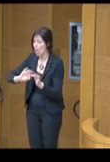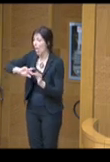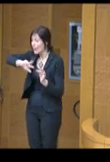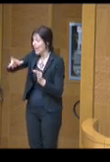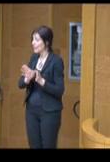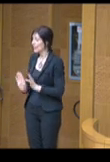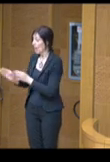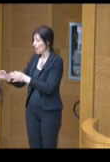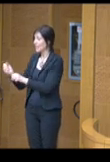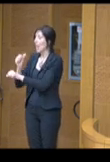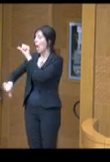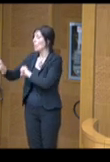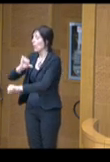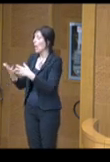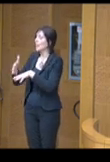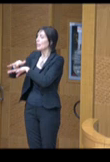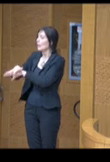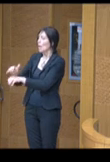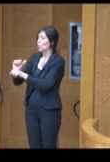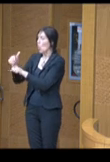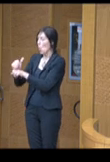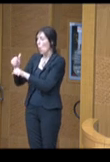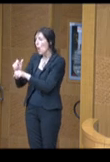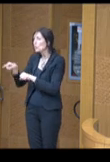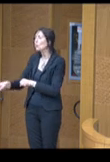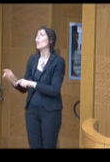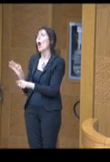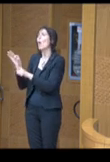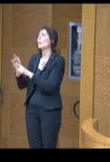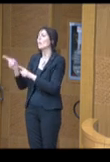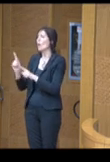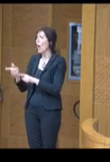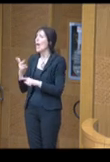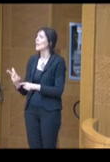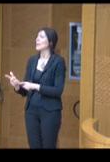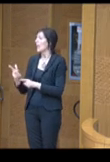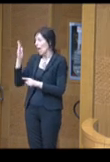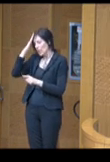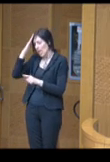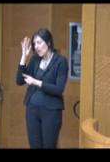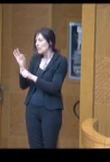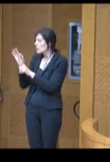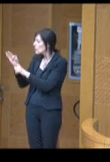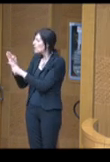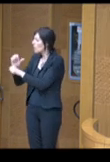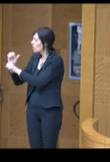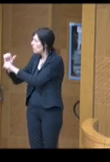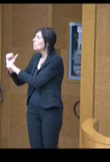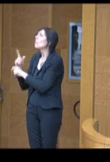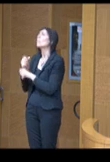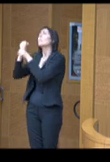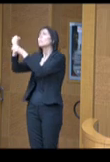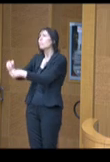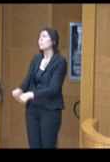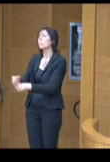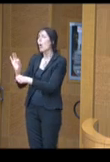stato attivato il laboratorio integrato di scultura, con lo scopo di realizzare tre teste scultoree che rappresentano i ritratti simbolici delle